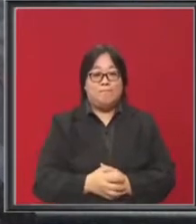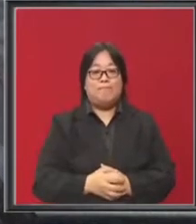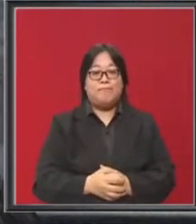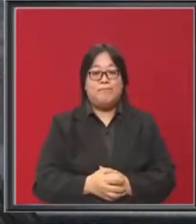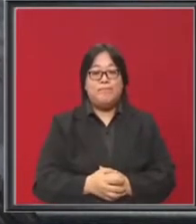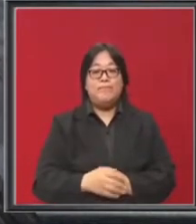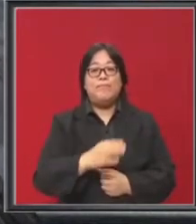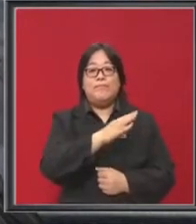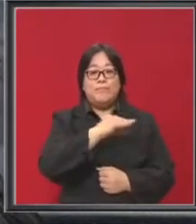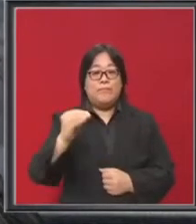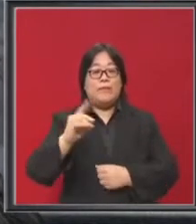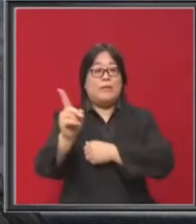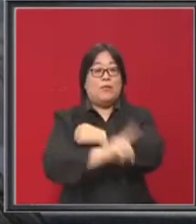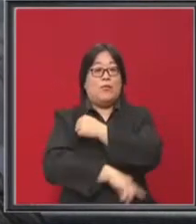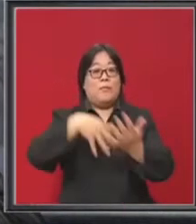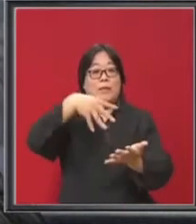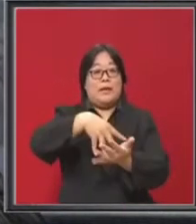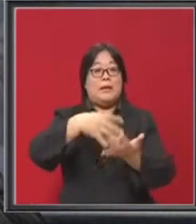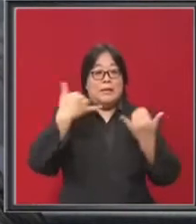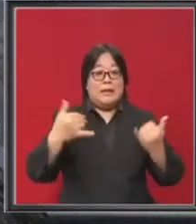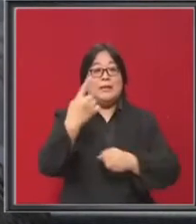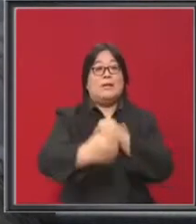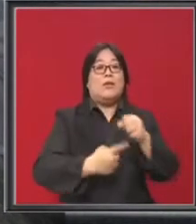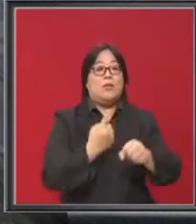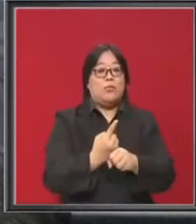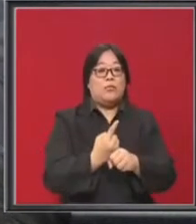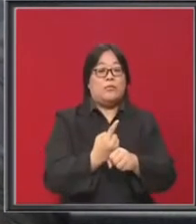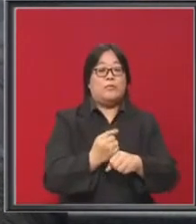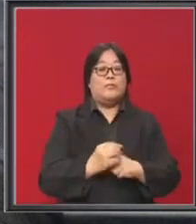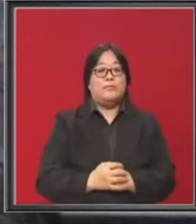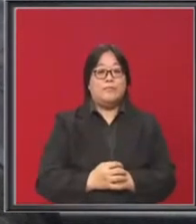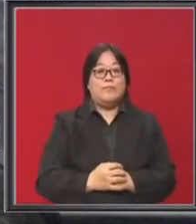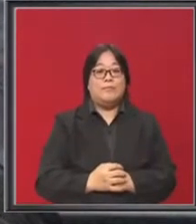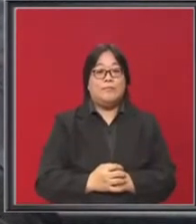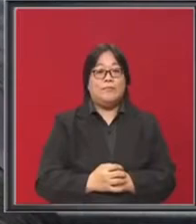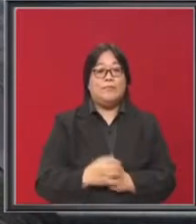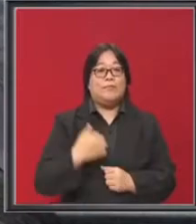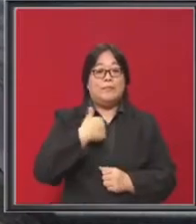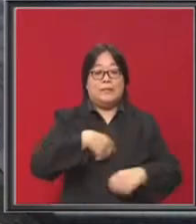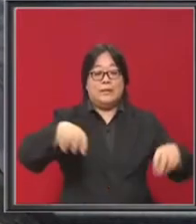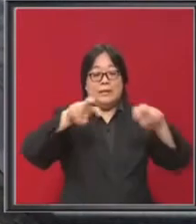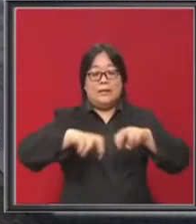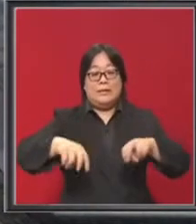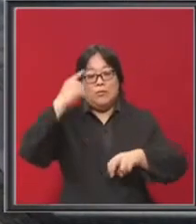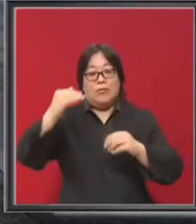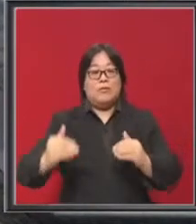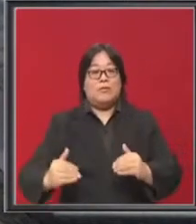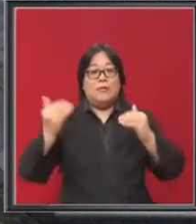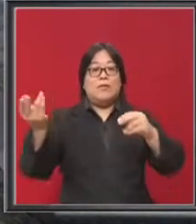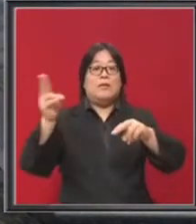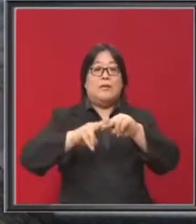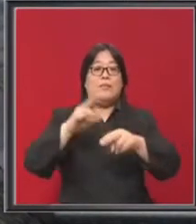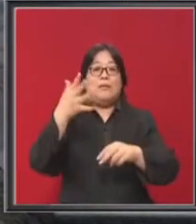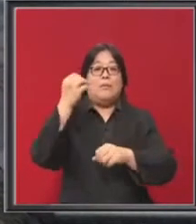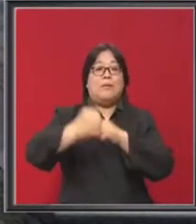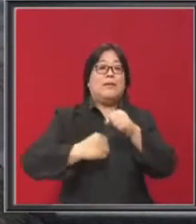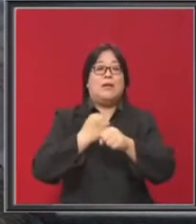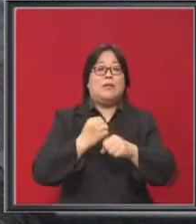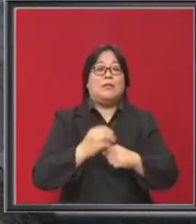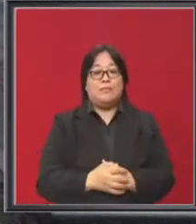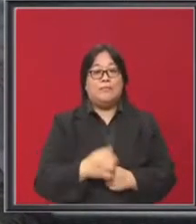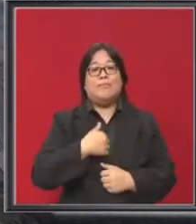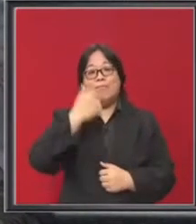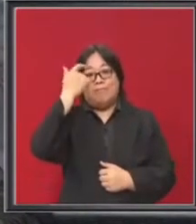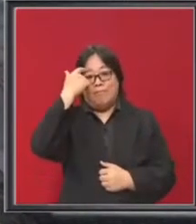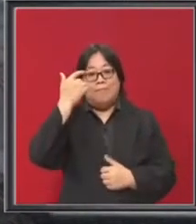jinganjing hukum penjara sekalipun harus tahun dan kita mengkaji untuk meningkatkan hukum penjara sampai 15 tahun